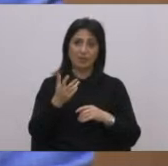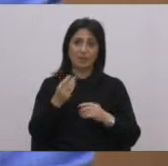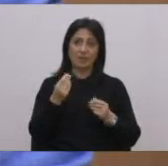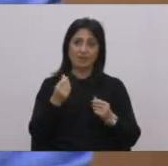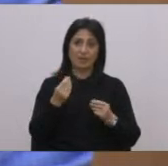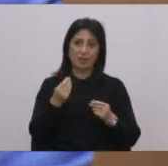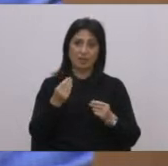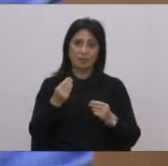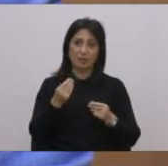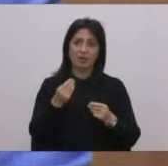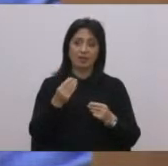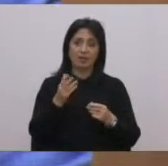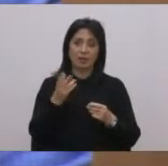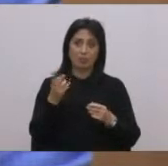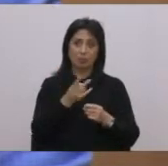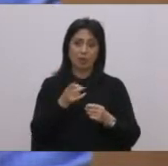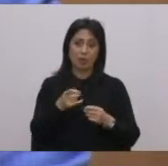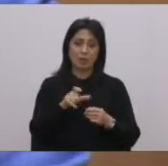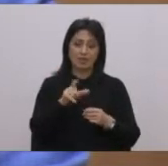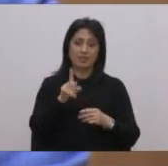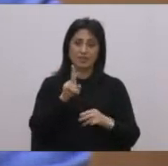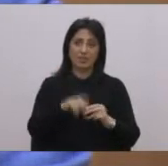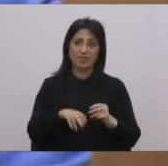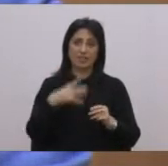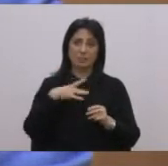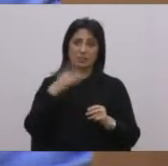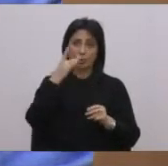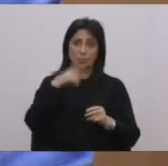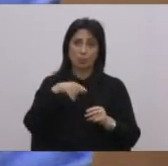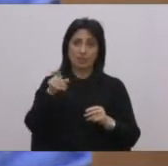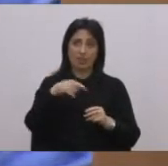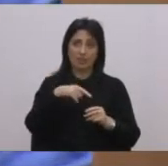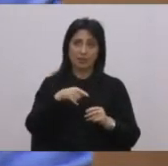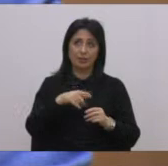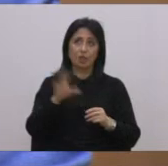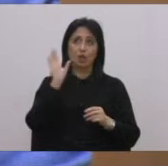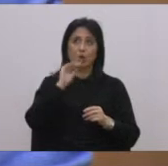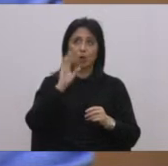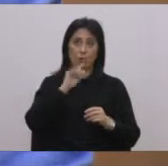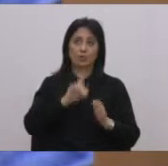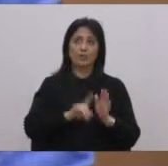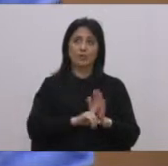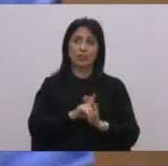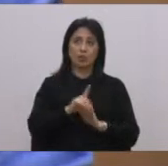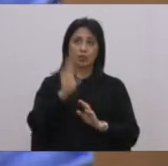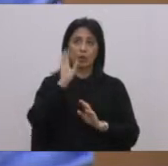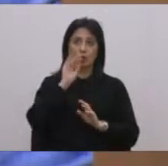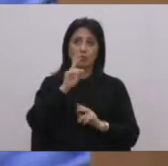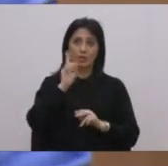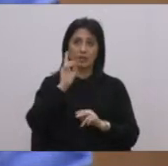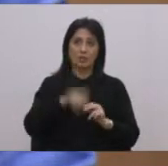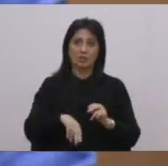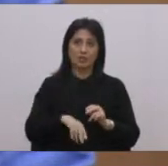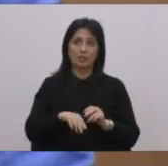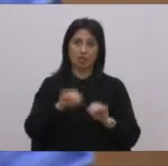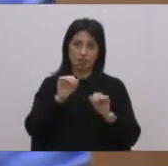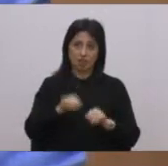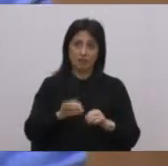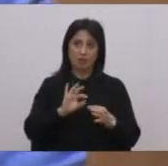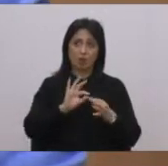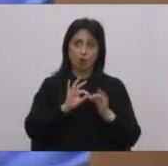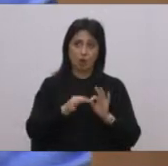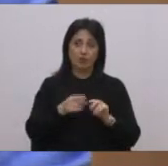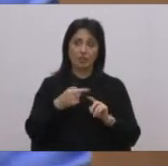tanha, Ceba am zis dastrulebat, bili si rustau sculismopt, rodis daițhept, dar rodis daamtor. Și giliatru, concret